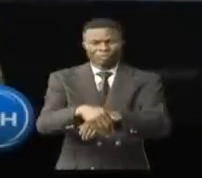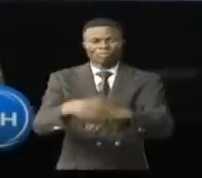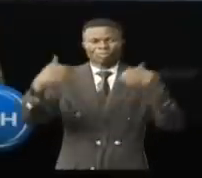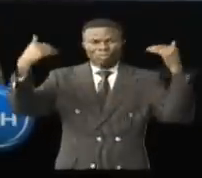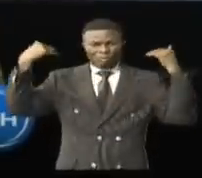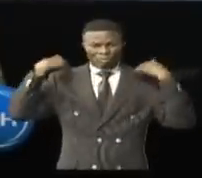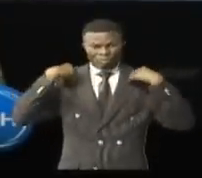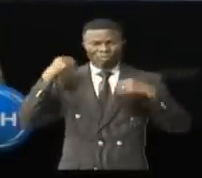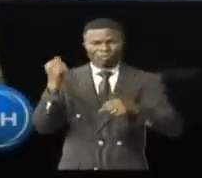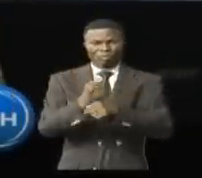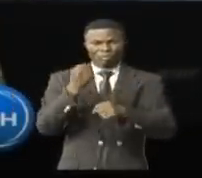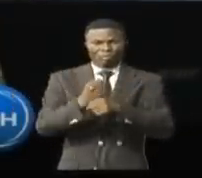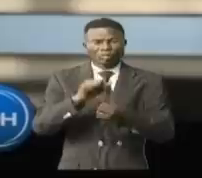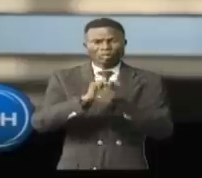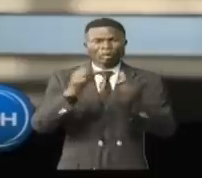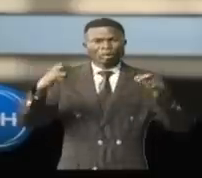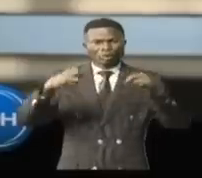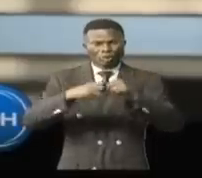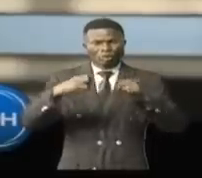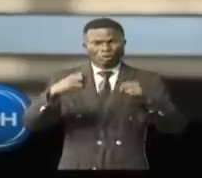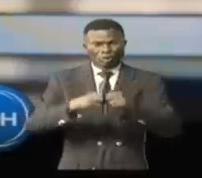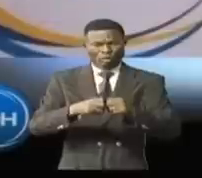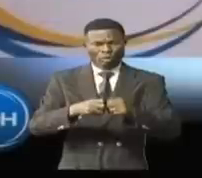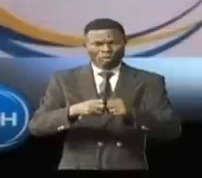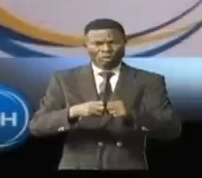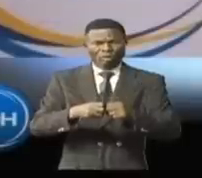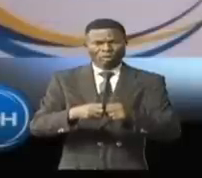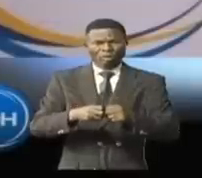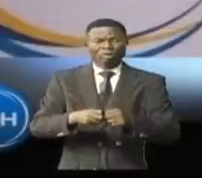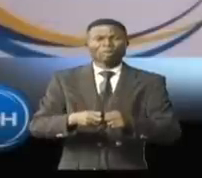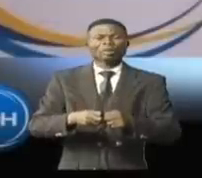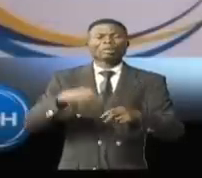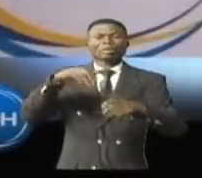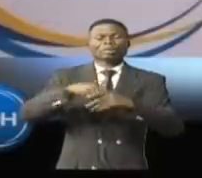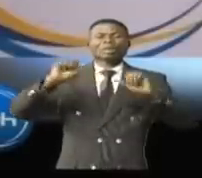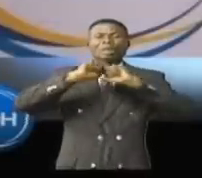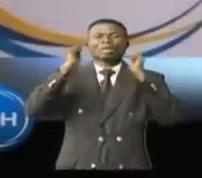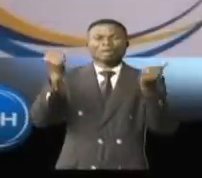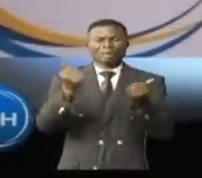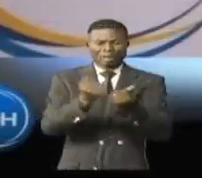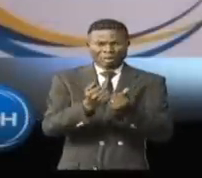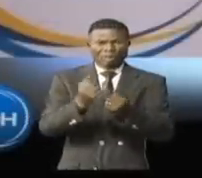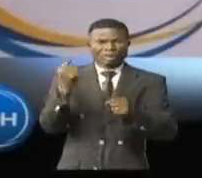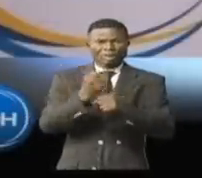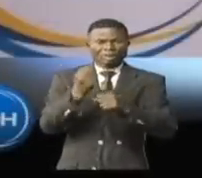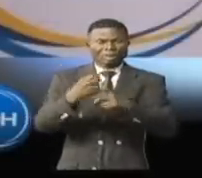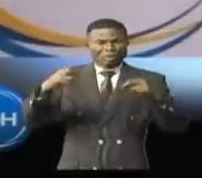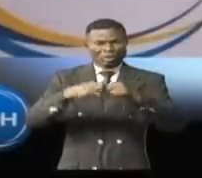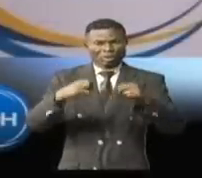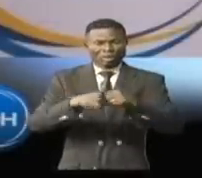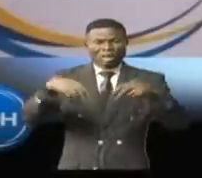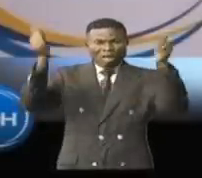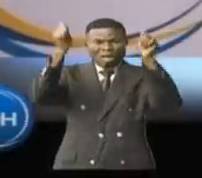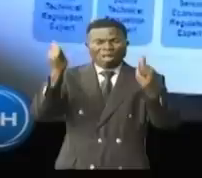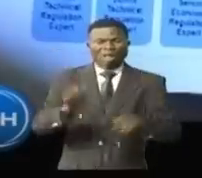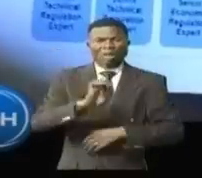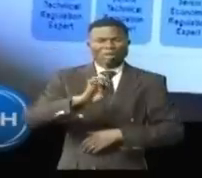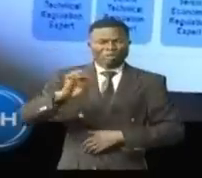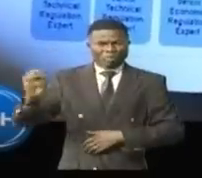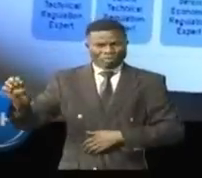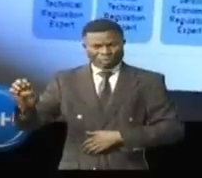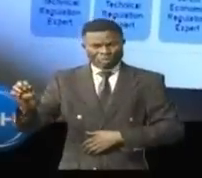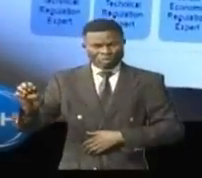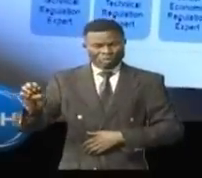des régulations du secteur de l'électricité à l'Association des régulateurs de l'énergie de l'Afrique de l'Est